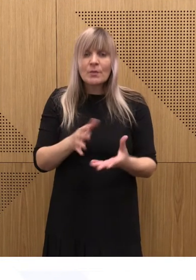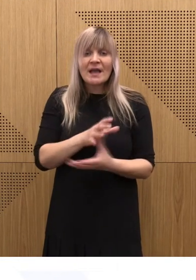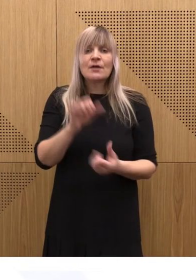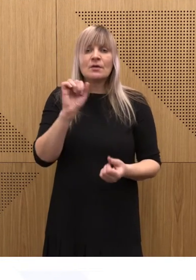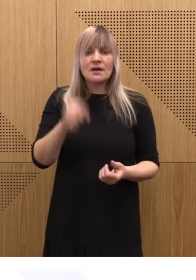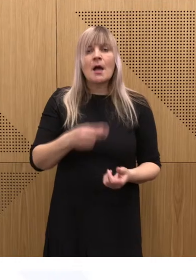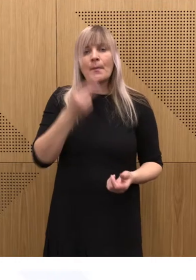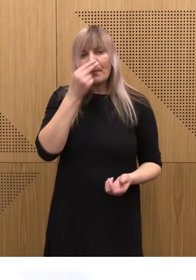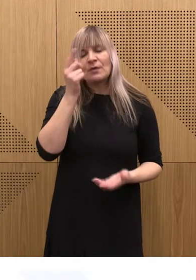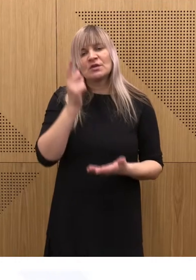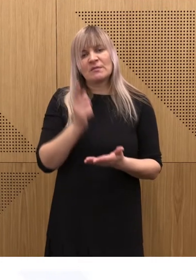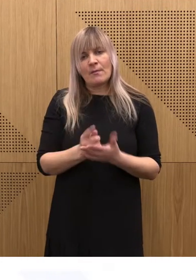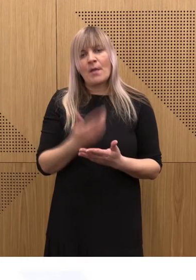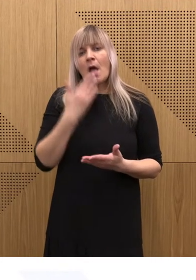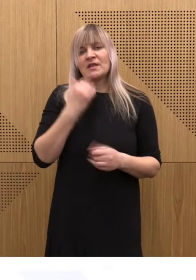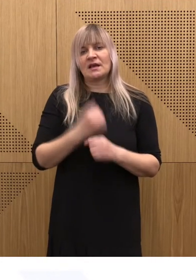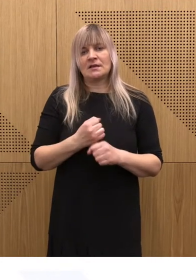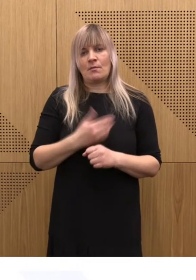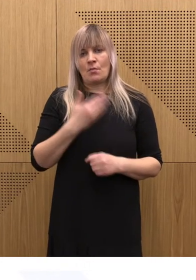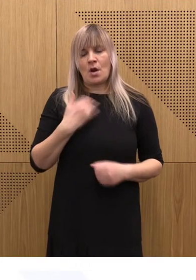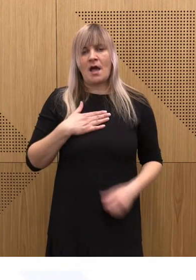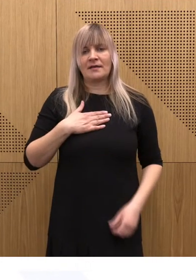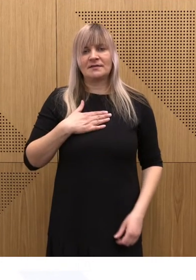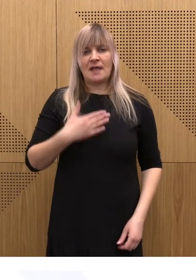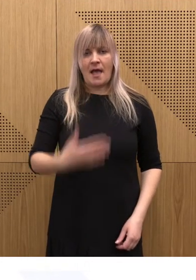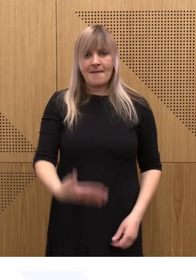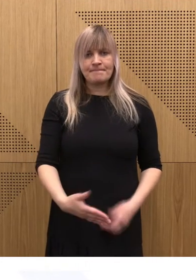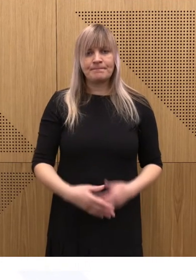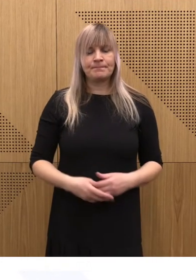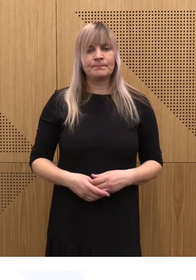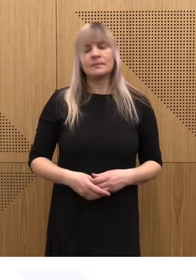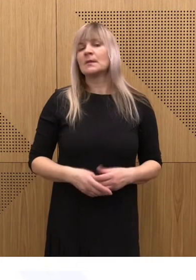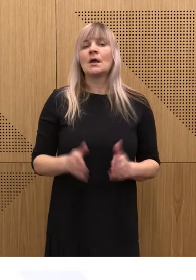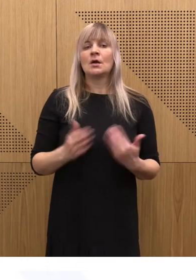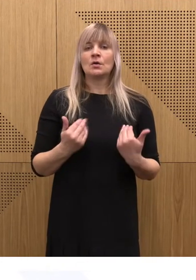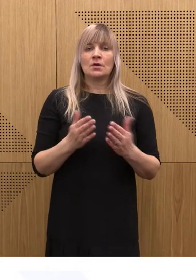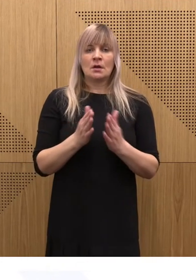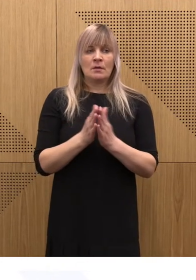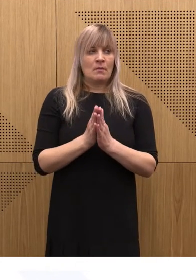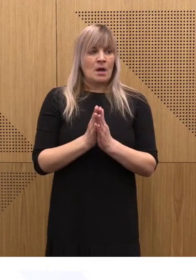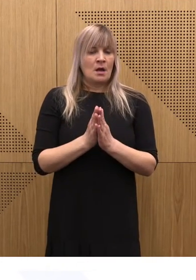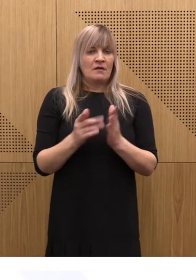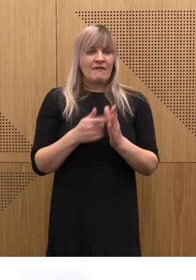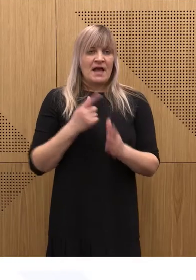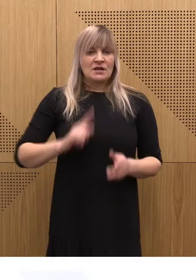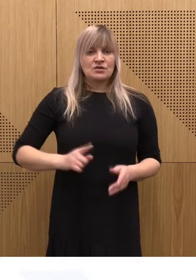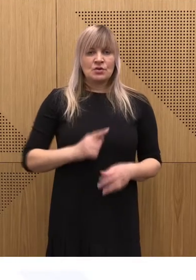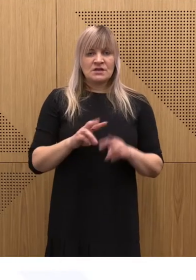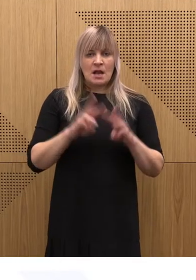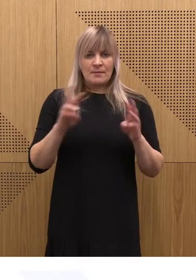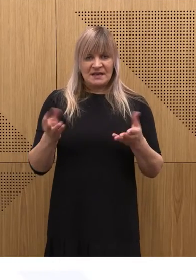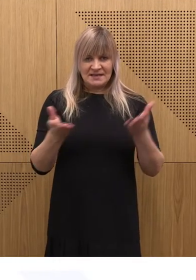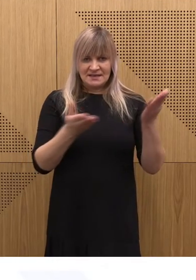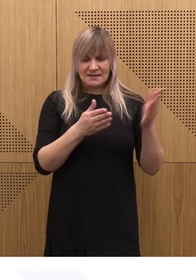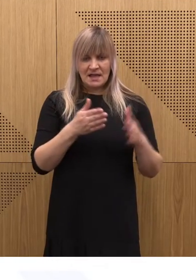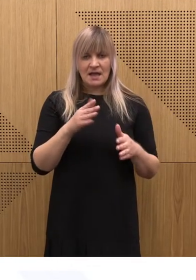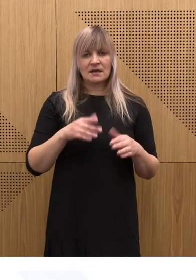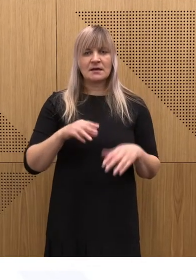peab, midagi teha ei ole. Aitäh! Aitäh! Ja nüüd ma paluksin lavale veel sotsiaalminister Tanel Kiige.